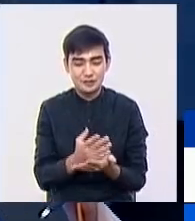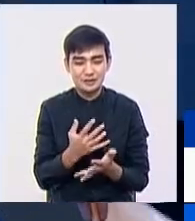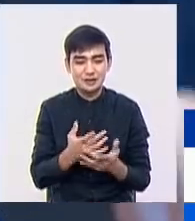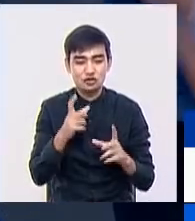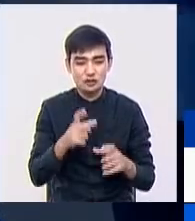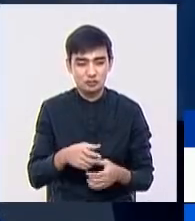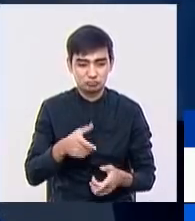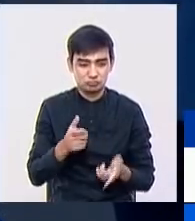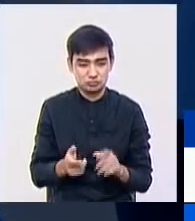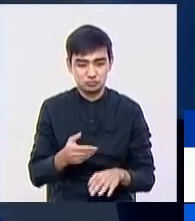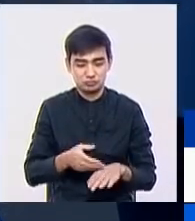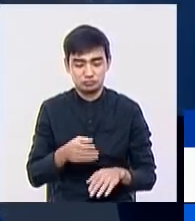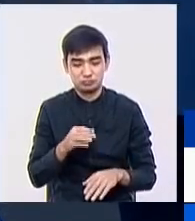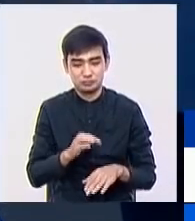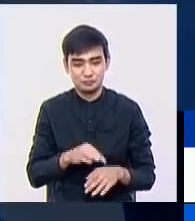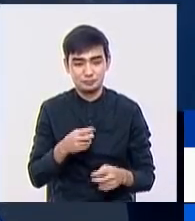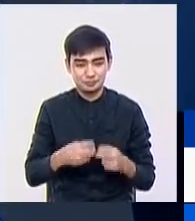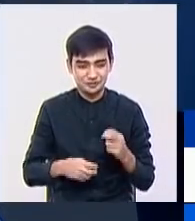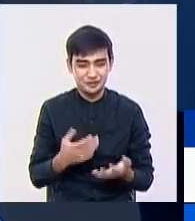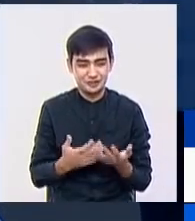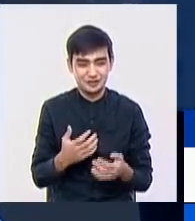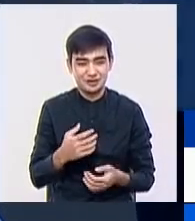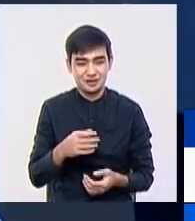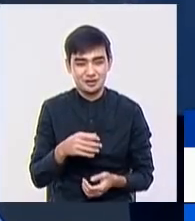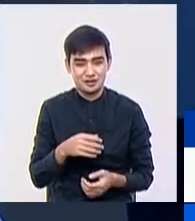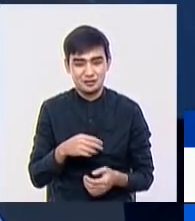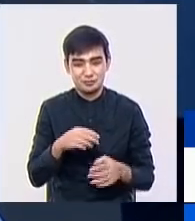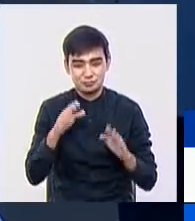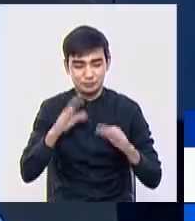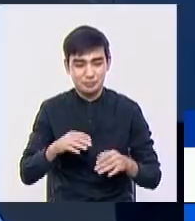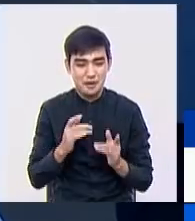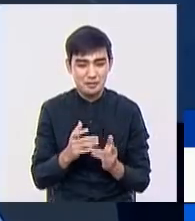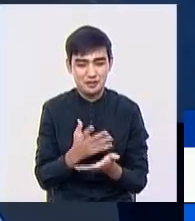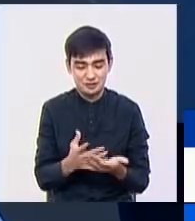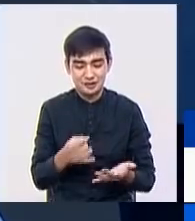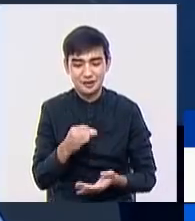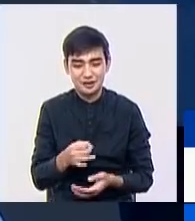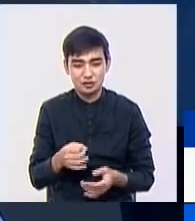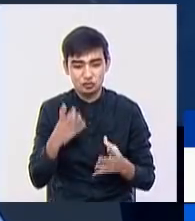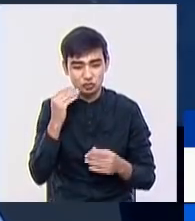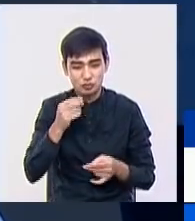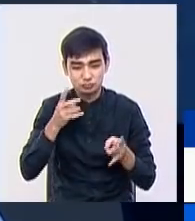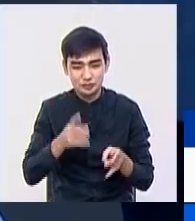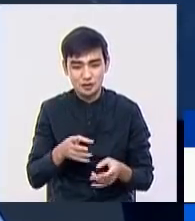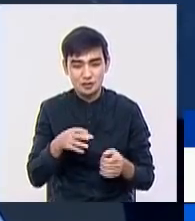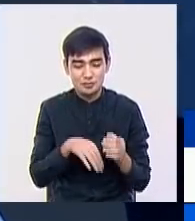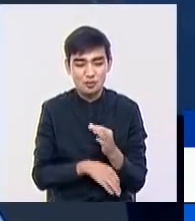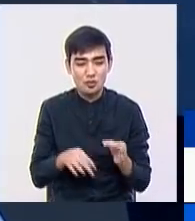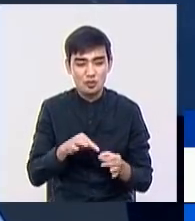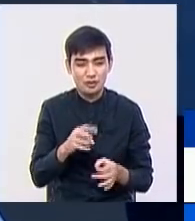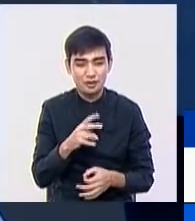человек с серьезными травмами, переломами и ранами из-за упавшей мебели. Наибольшее число пострадавших приходится